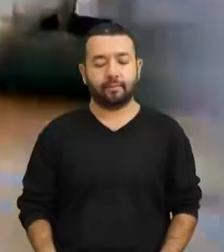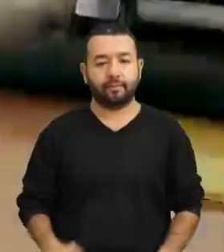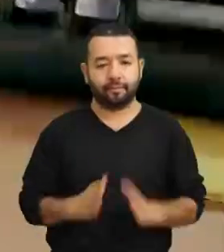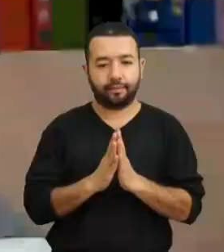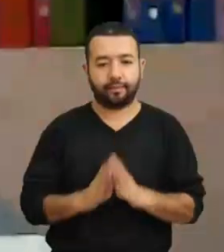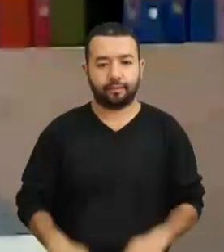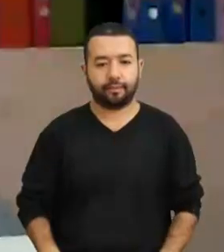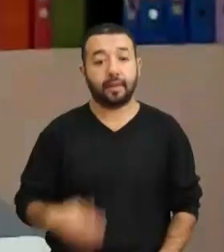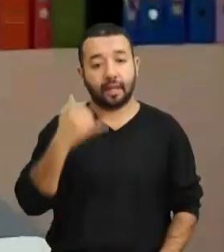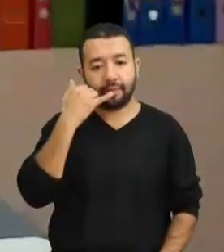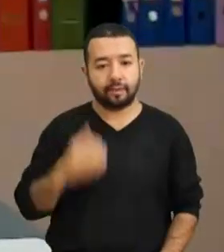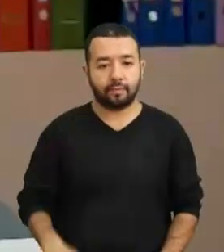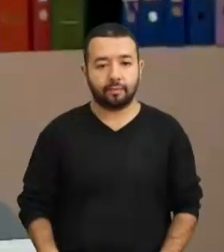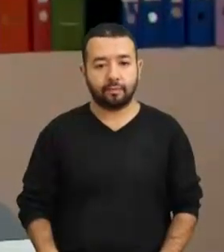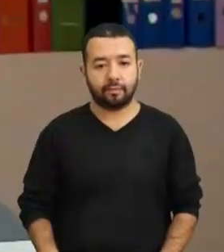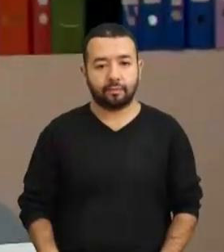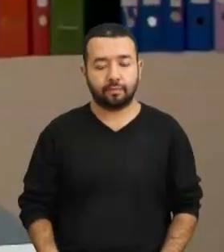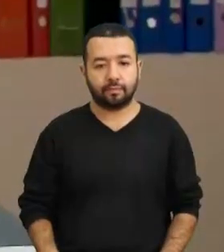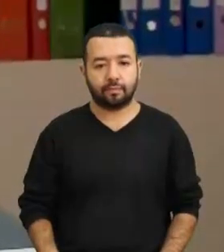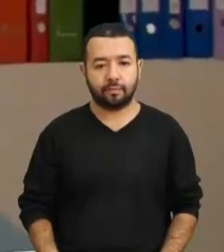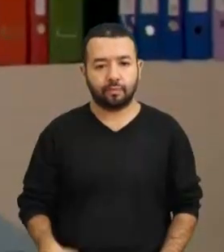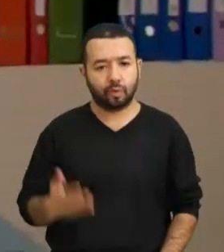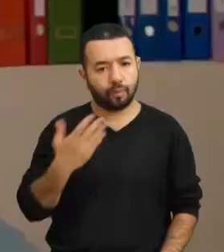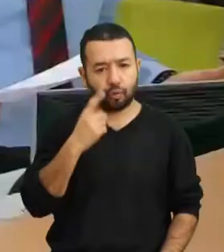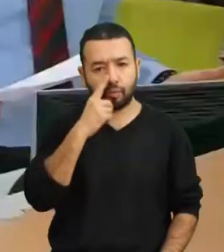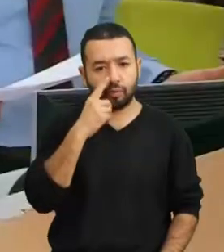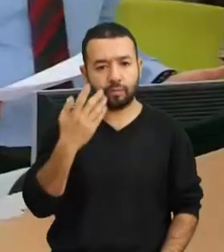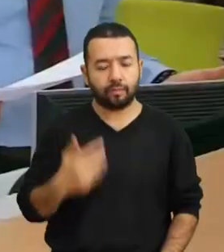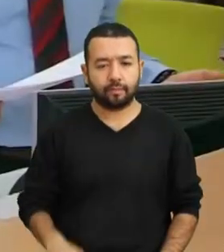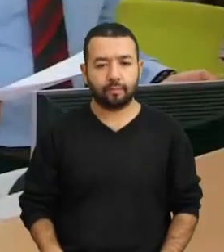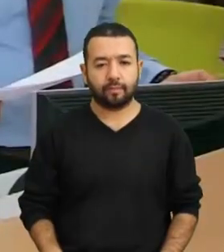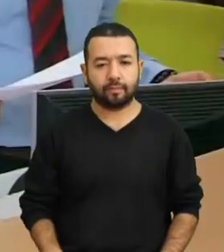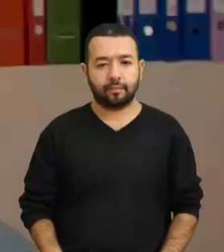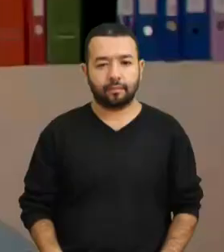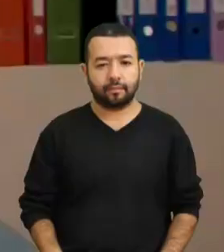Pardon. Efendim. Buyurun müdür bey.